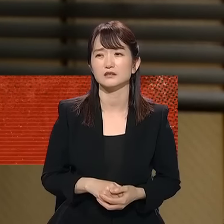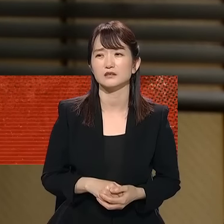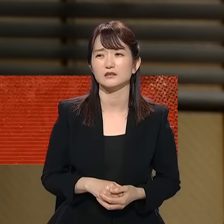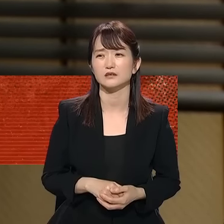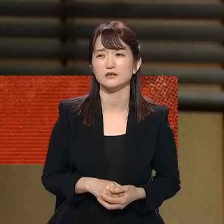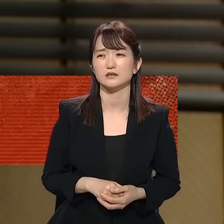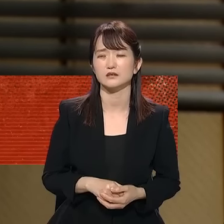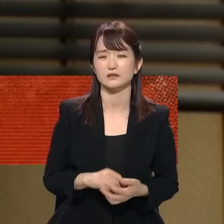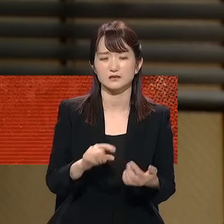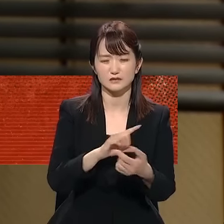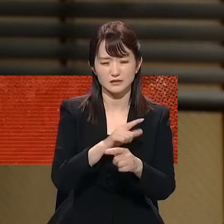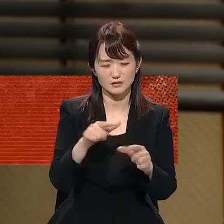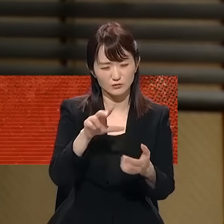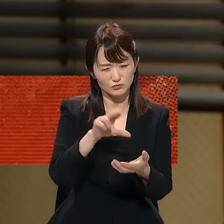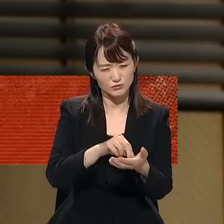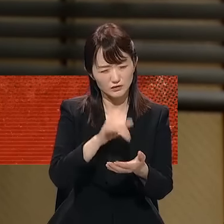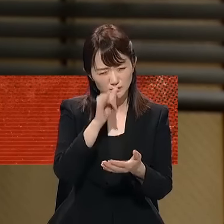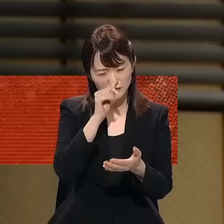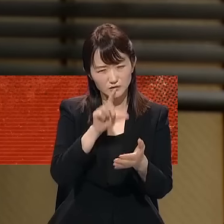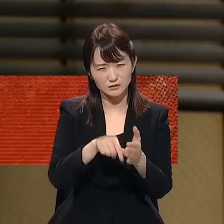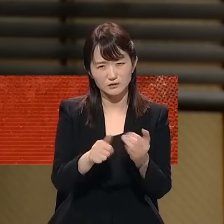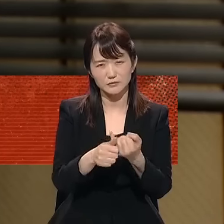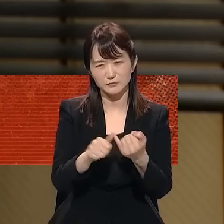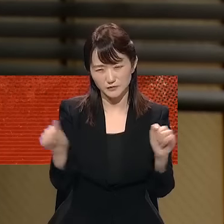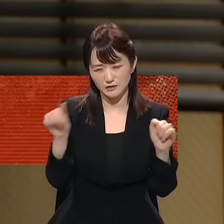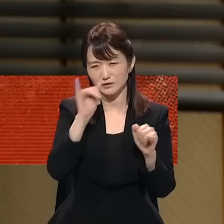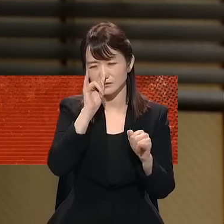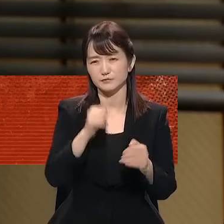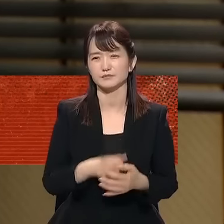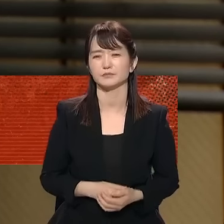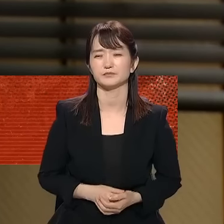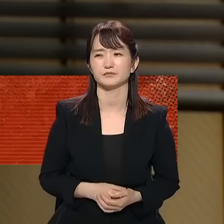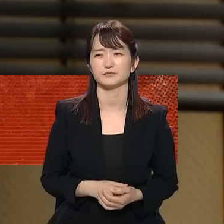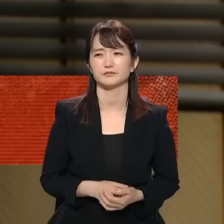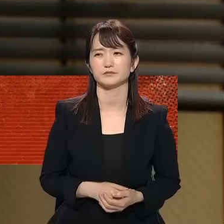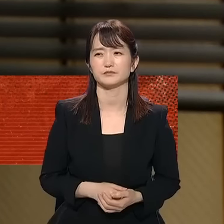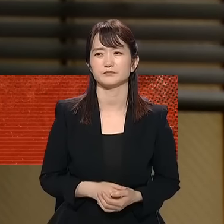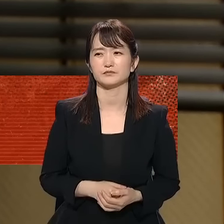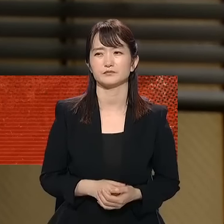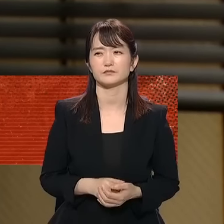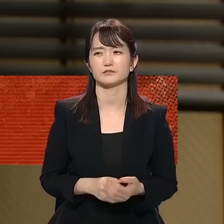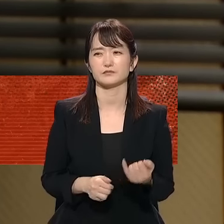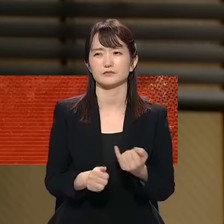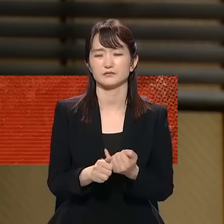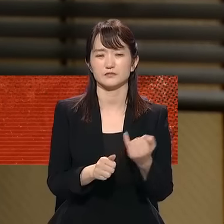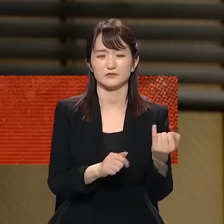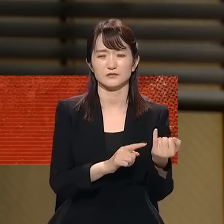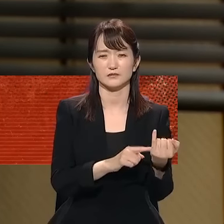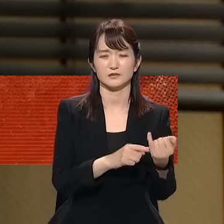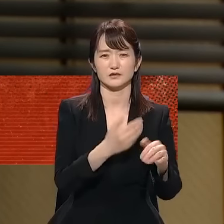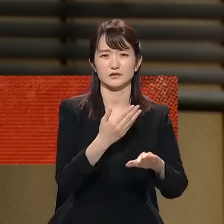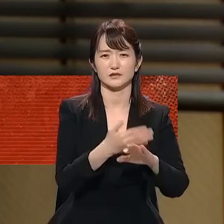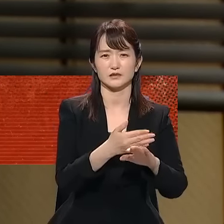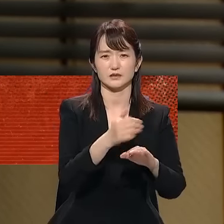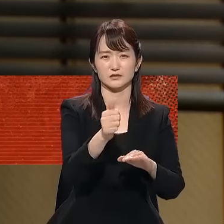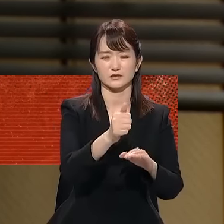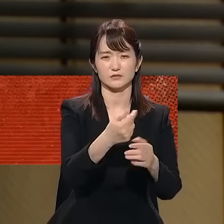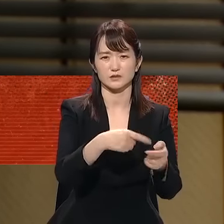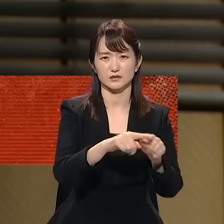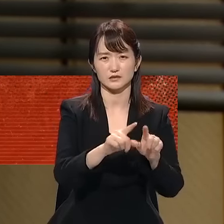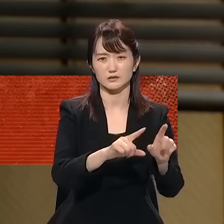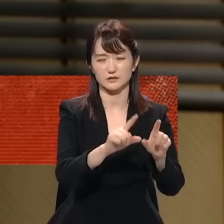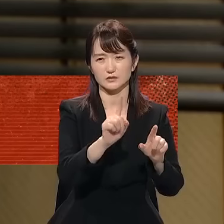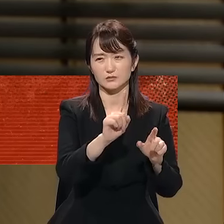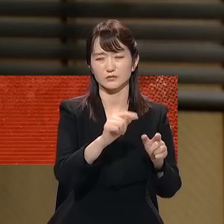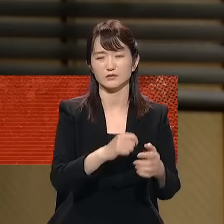생깁니다음 그리고 그렇게 있다가 남편 입장에서도 아내가 계속해서 지금 다른 남상고 머물고 있는 상황이 오래되면 마음을 접는 경우들이 현실에서